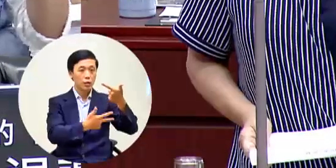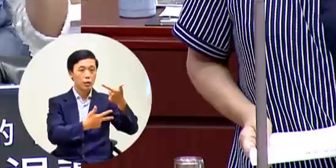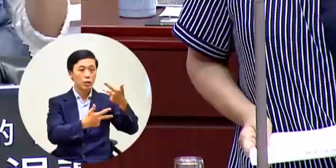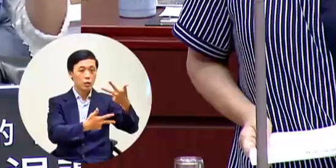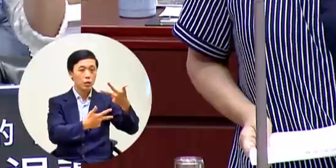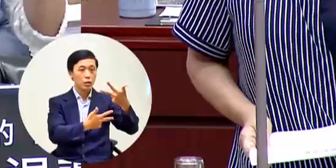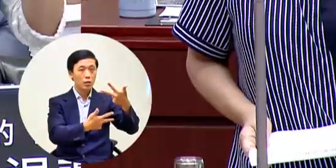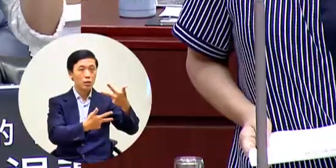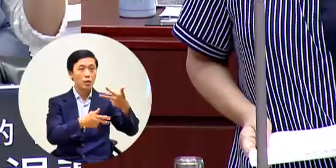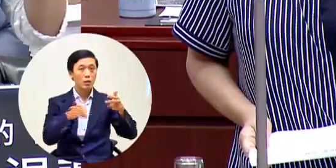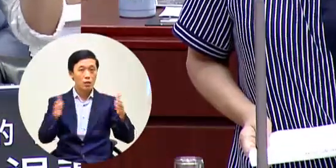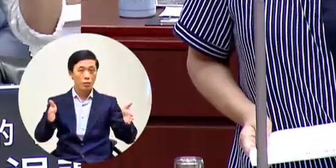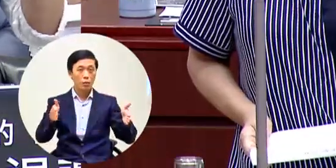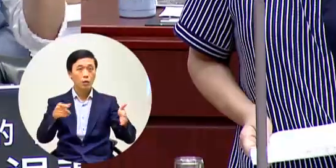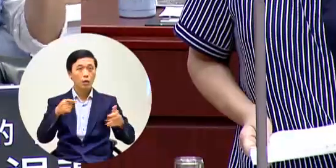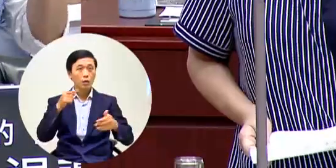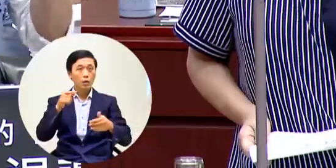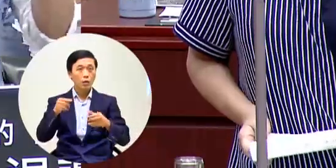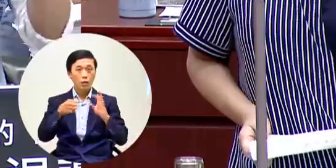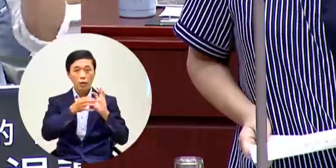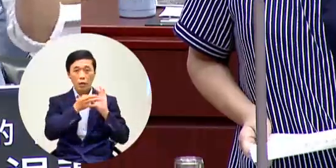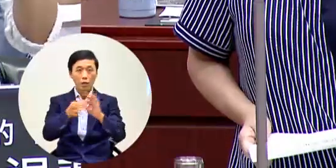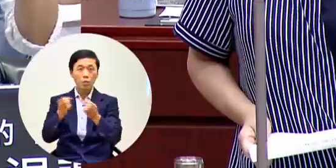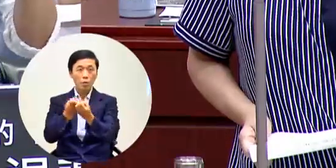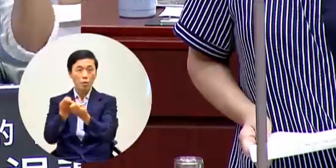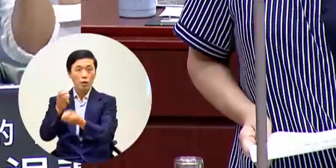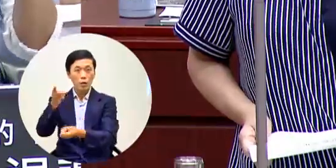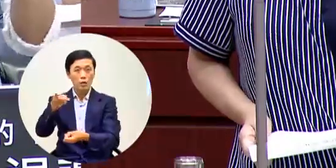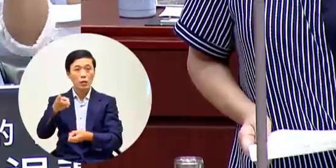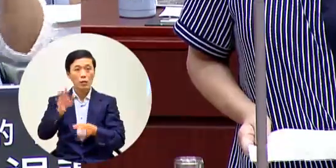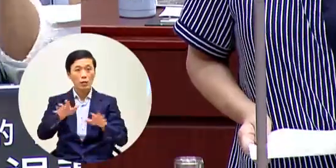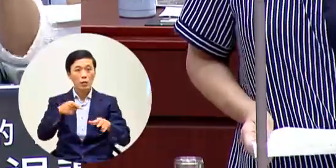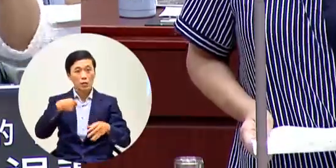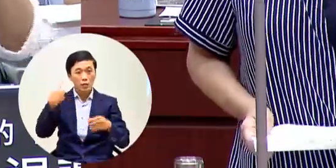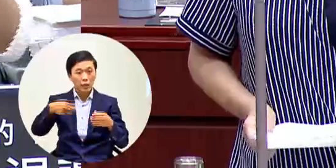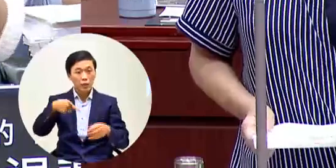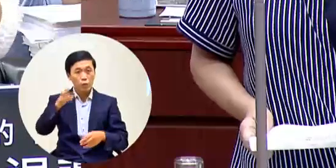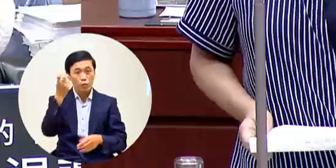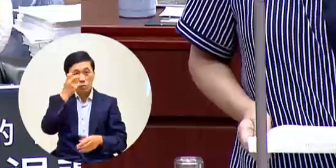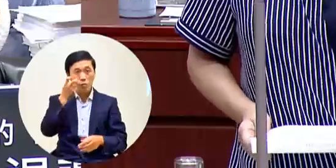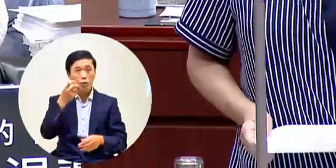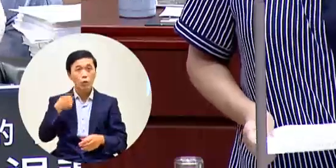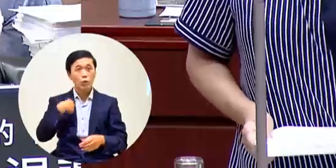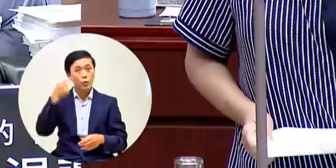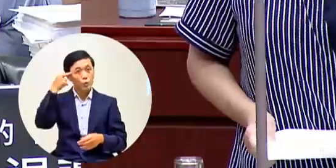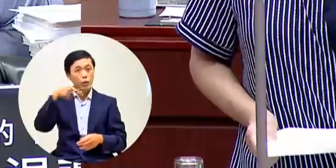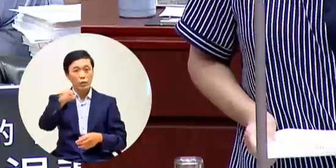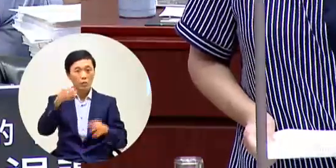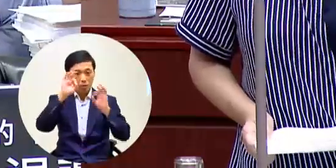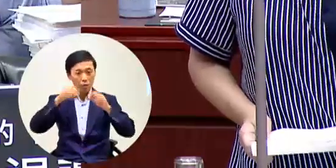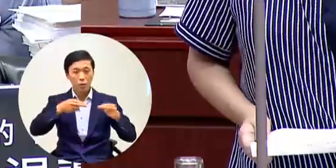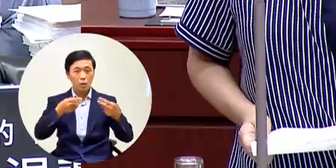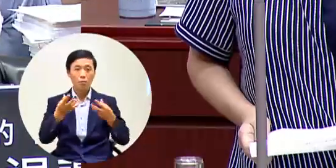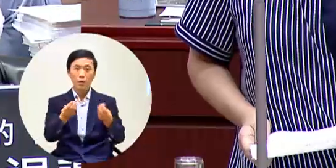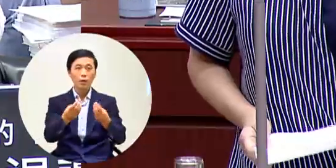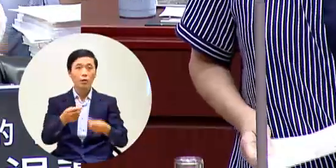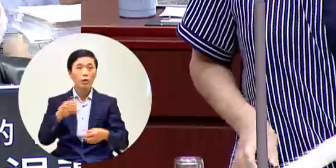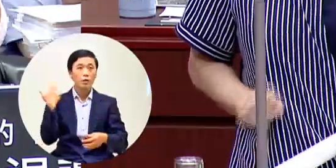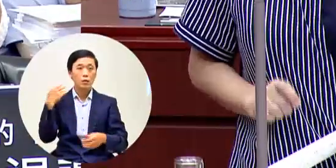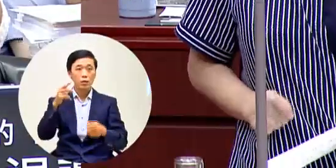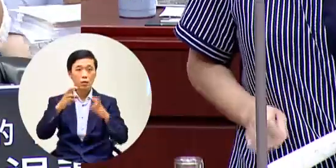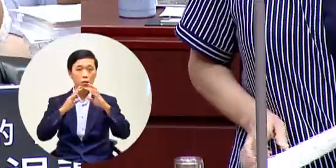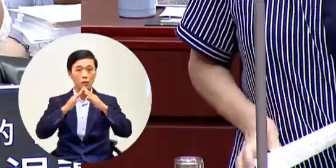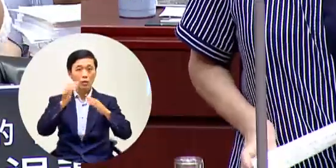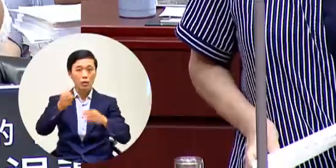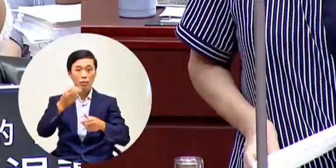以你这样子已经有连续两起儿虐案件，你到时候才要做稽查。我觉得局长你们要好好的检讨。 市长指示之后，我们